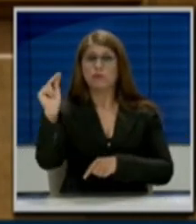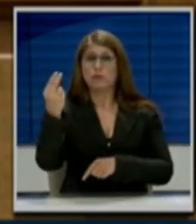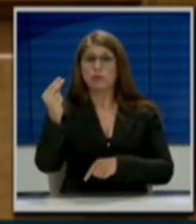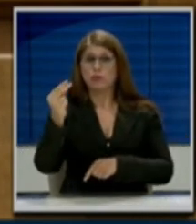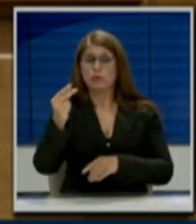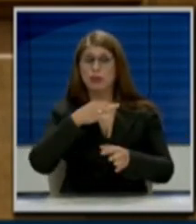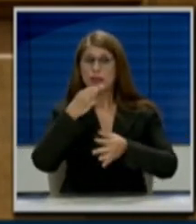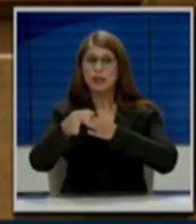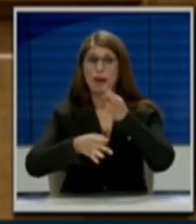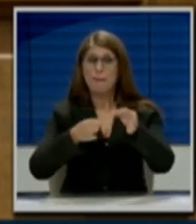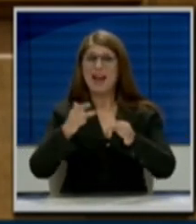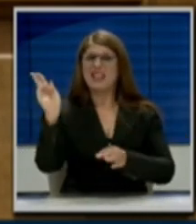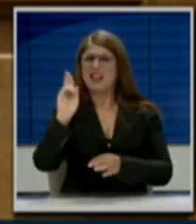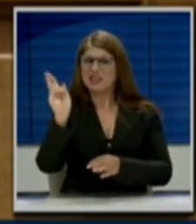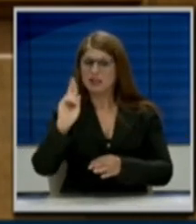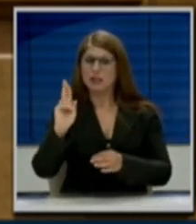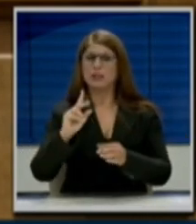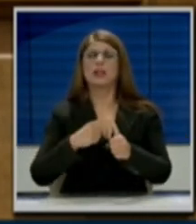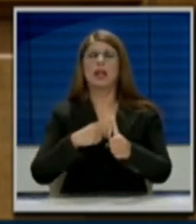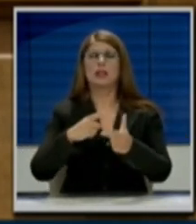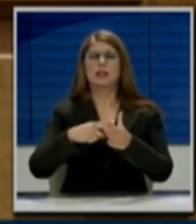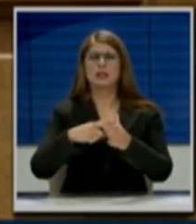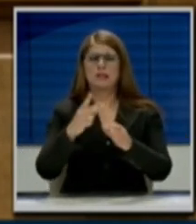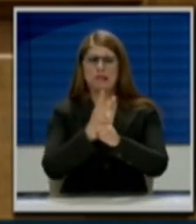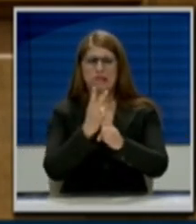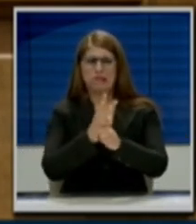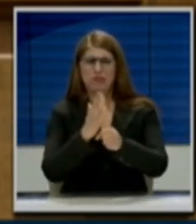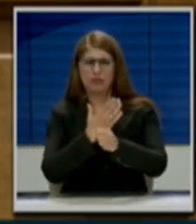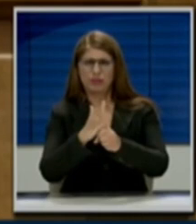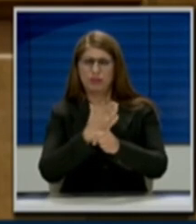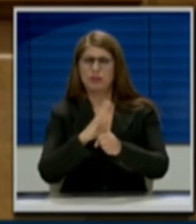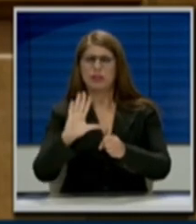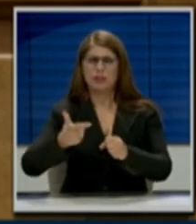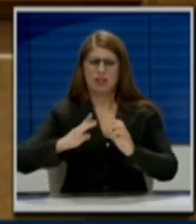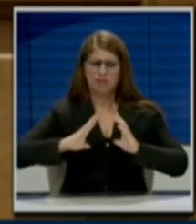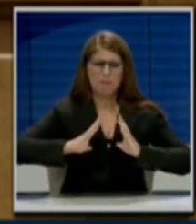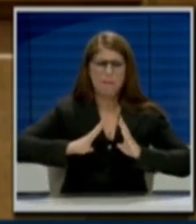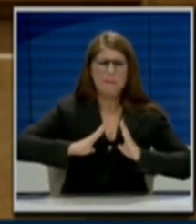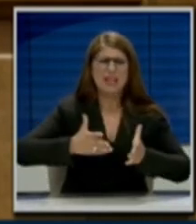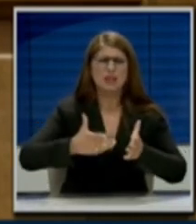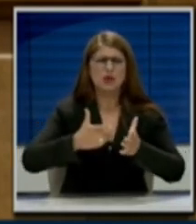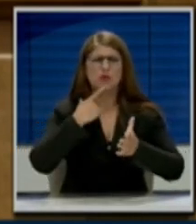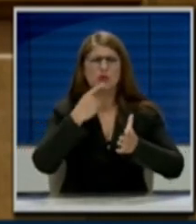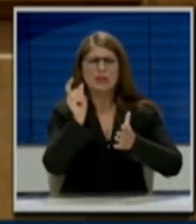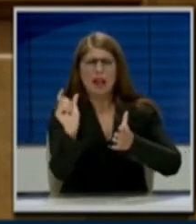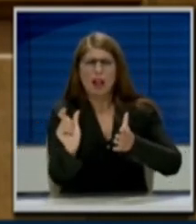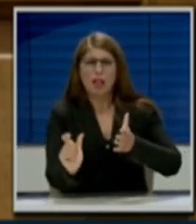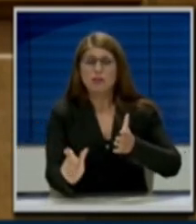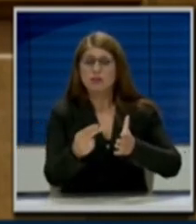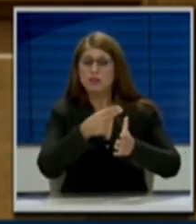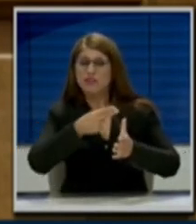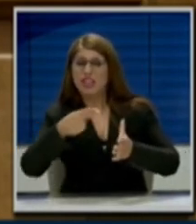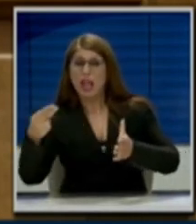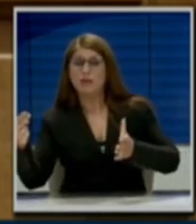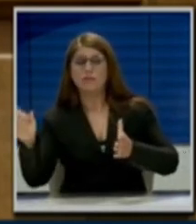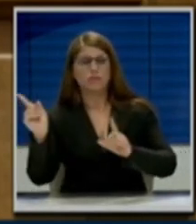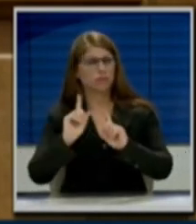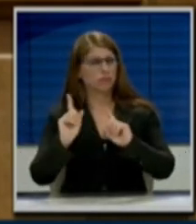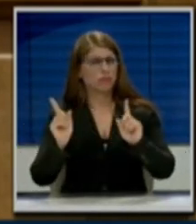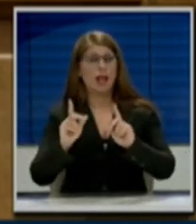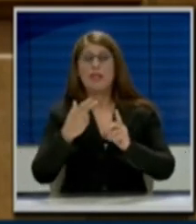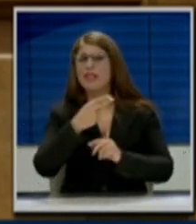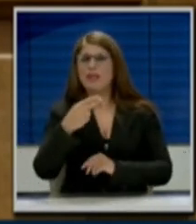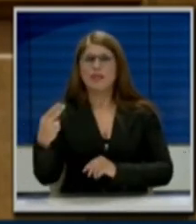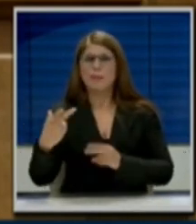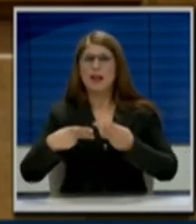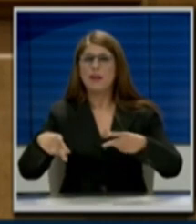ρατσιστικές, σεξιστικές και μισαλόδοξες εκφράσεις. Δεν είναι ζήτημα ελευθερίας του